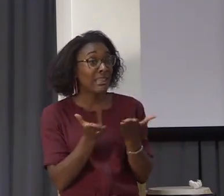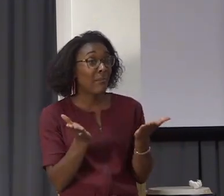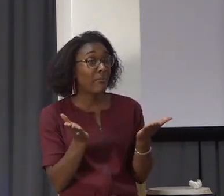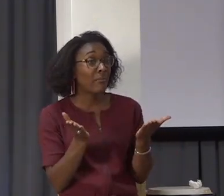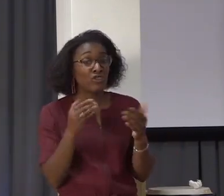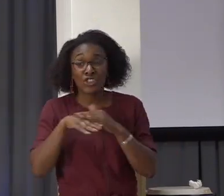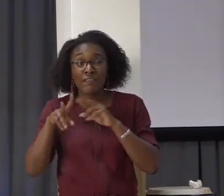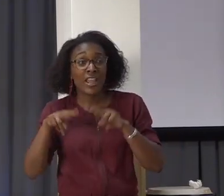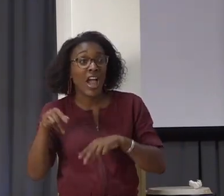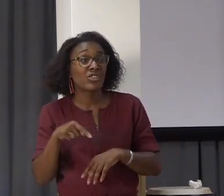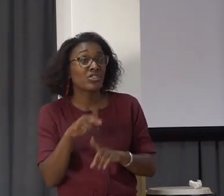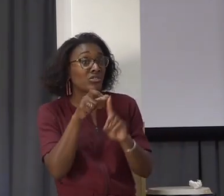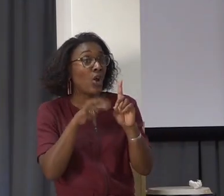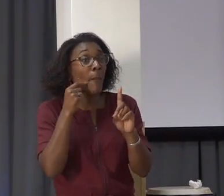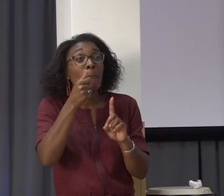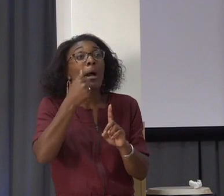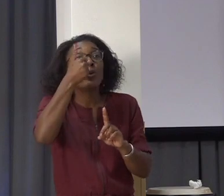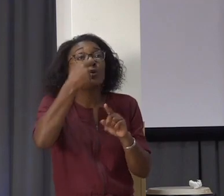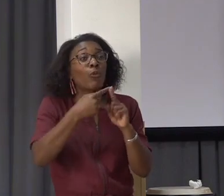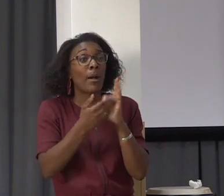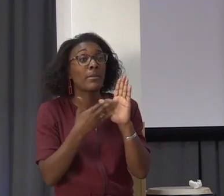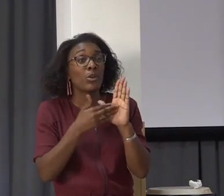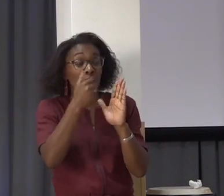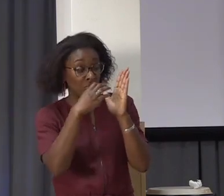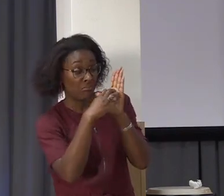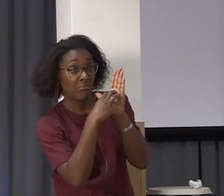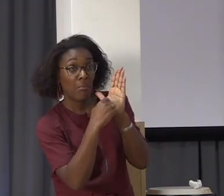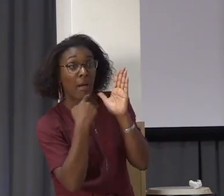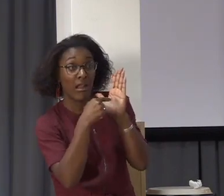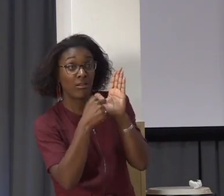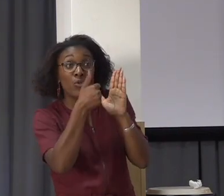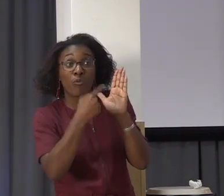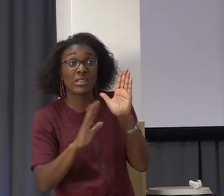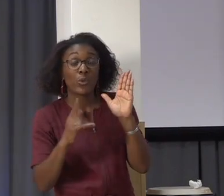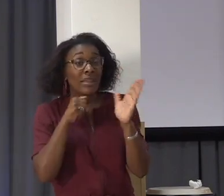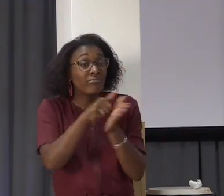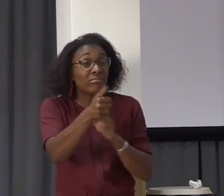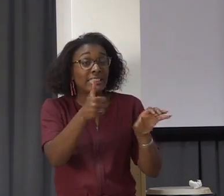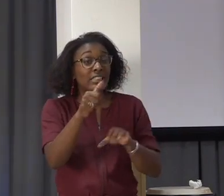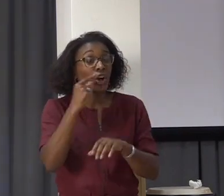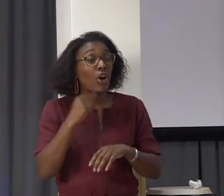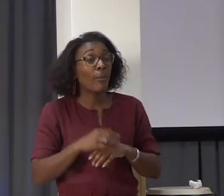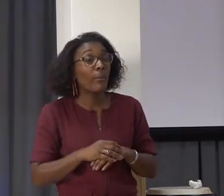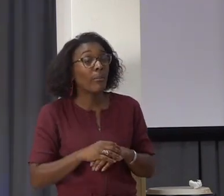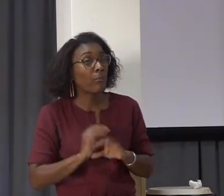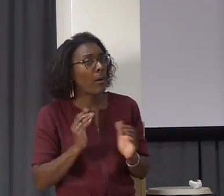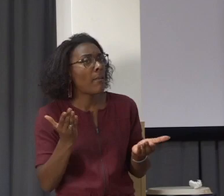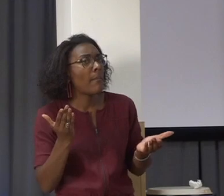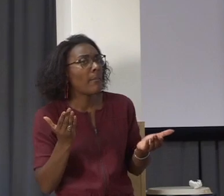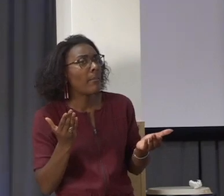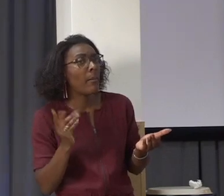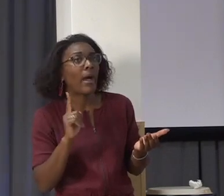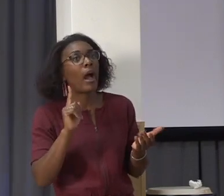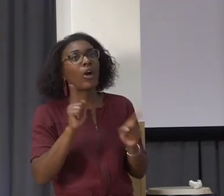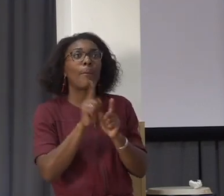on pense qu'il n'était même pas un Israélite, qu'il était de Syrie. C'était un mercenaire, on ne sait pas exactement.